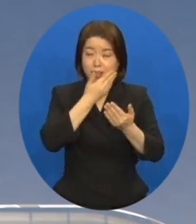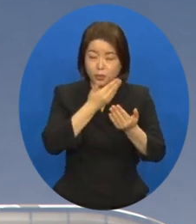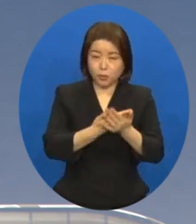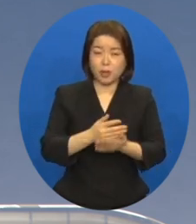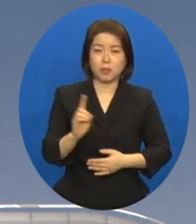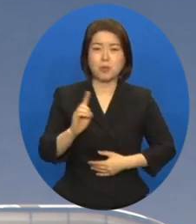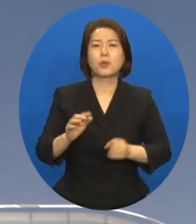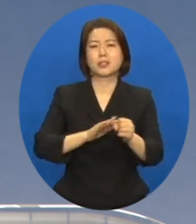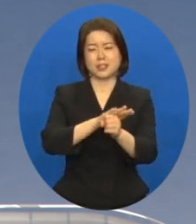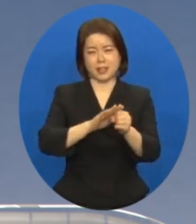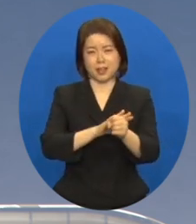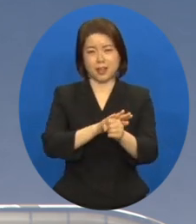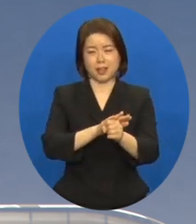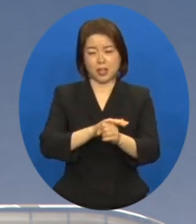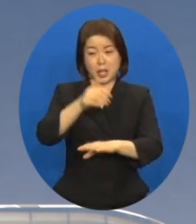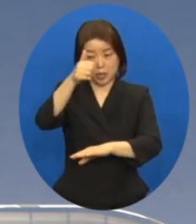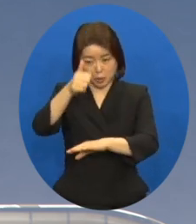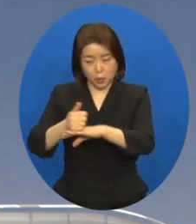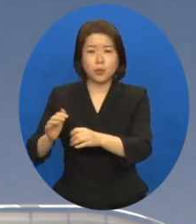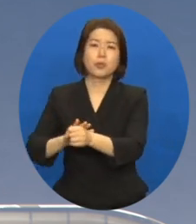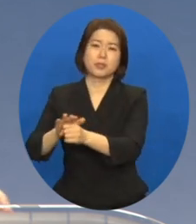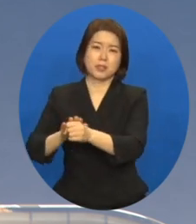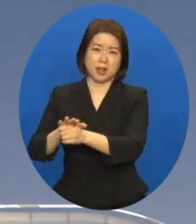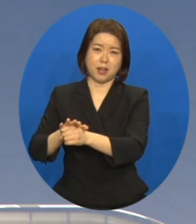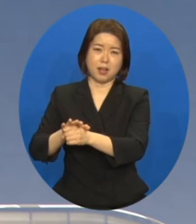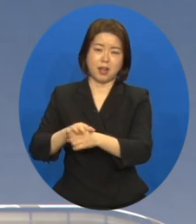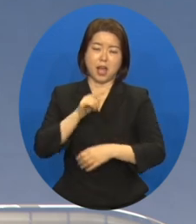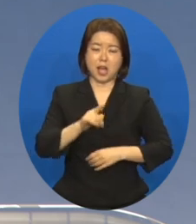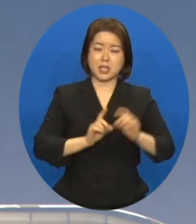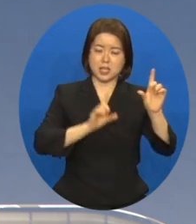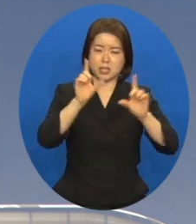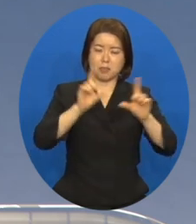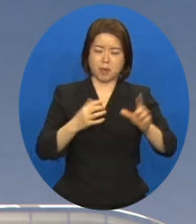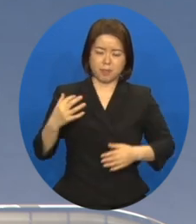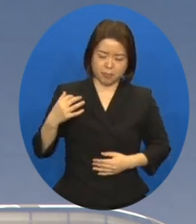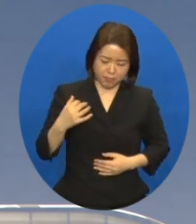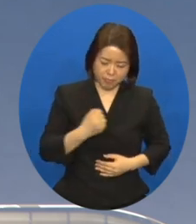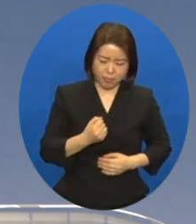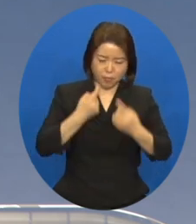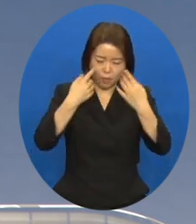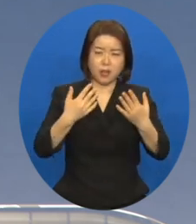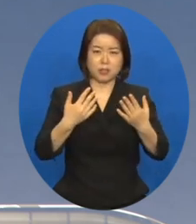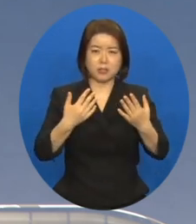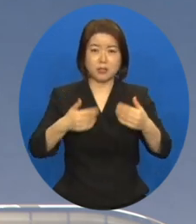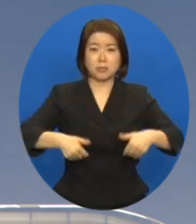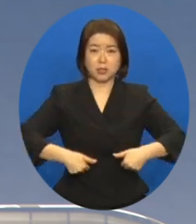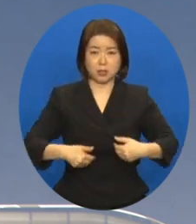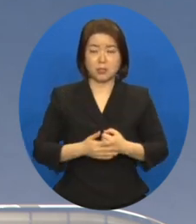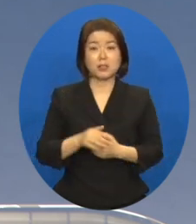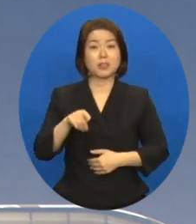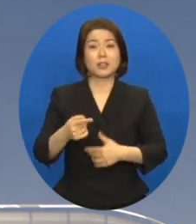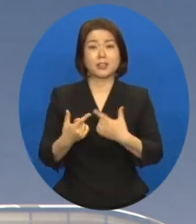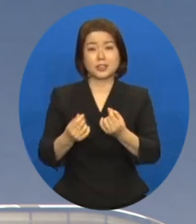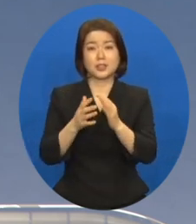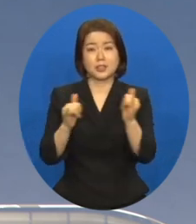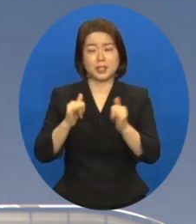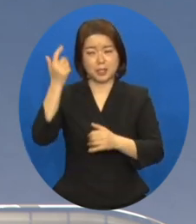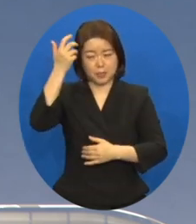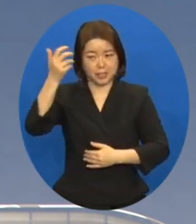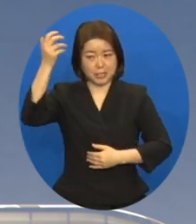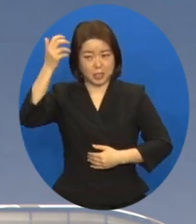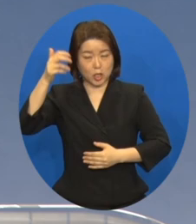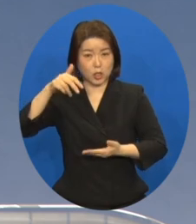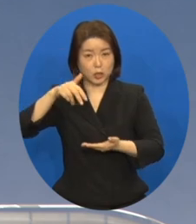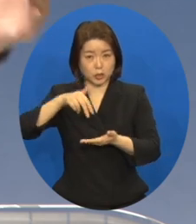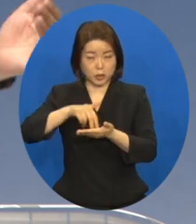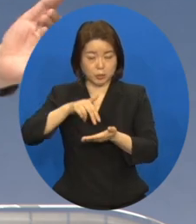사랑이다. 결론은 사랑이다. 이 자세를 분명히 가져야 합니다. 그런 사람이 영적으로 성숙한